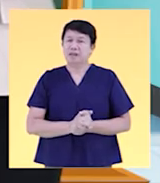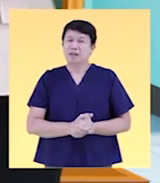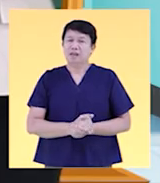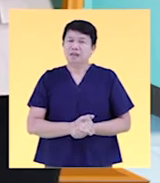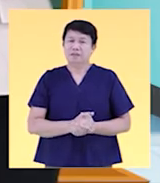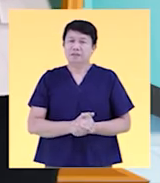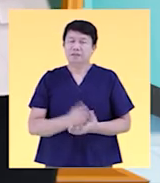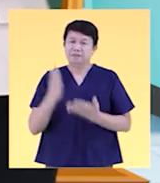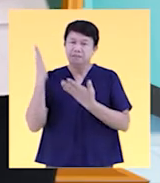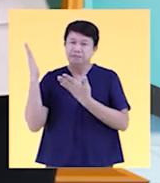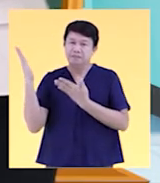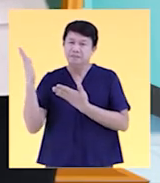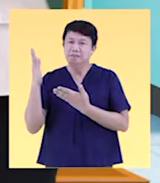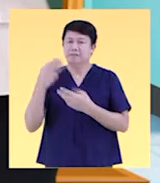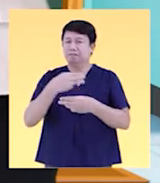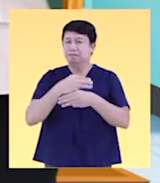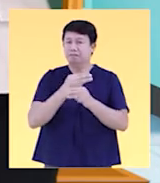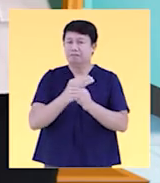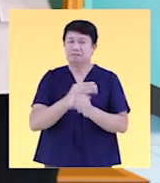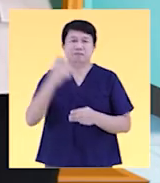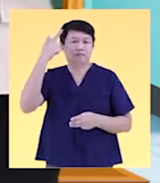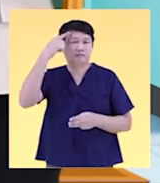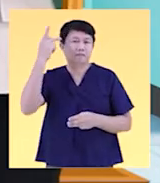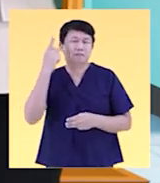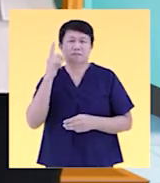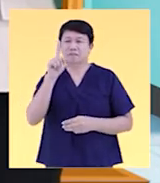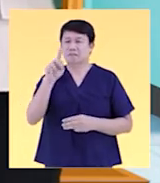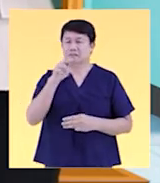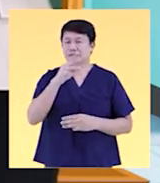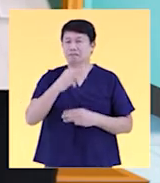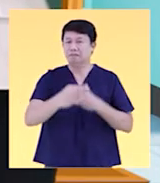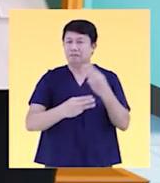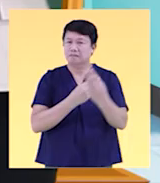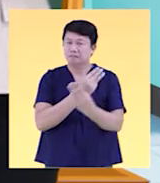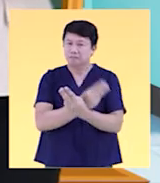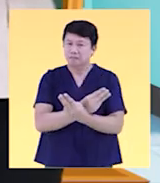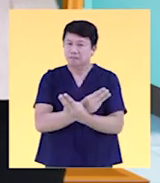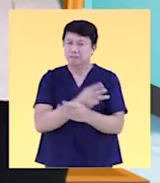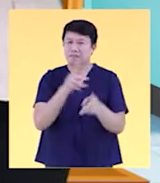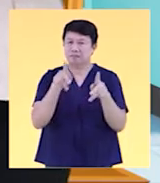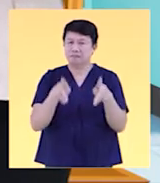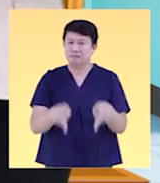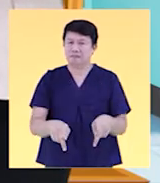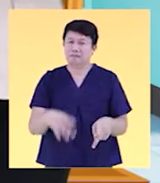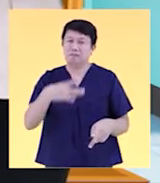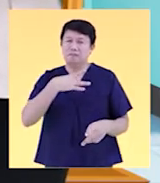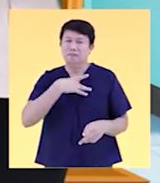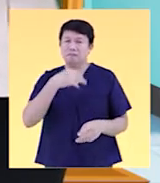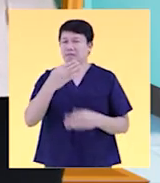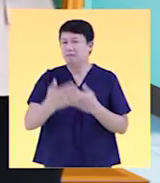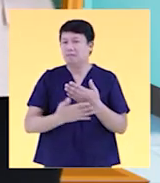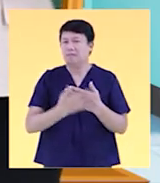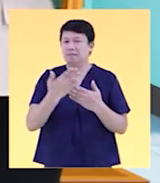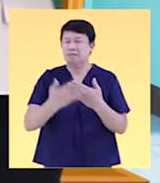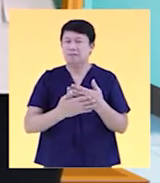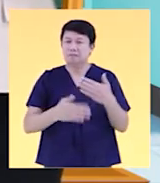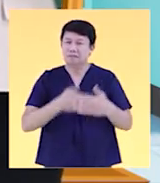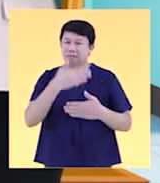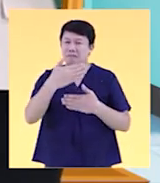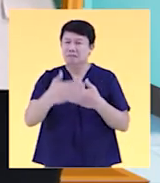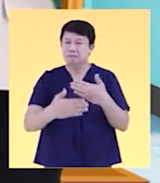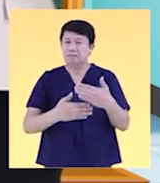ay nilikha ni George POLIA, isang mathematician. Sa kagustuhan niyang mas mapabilis at